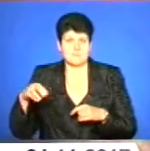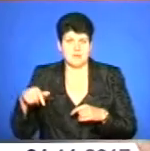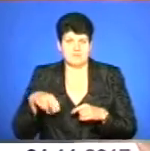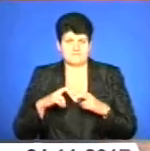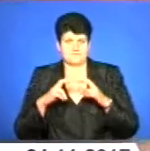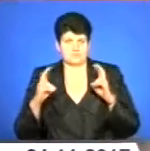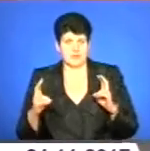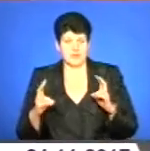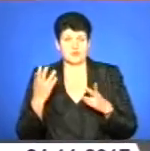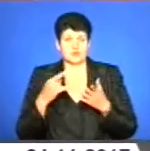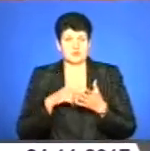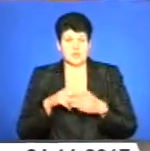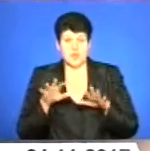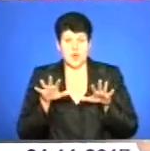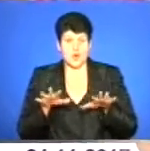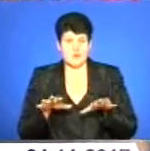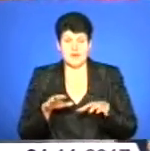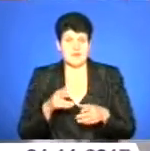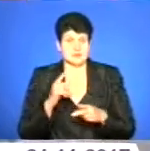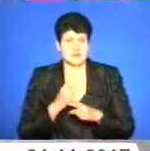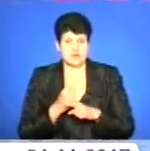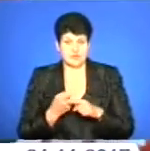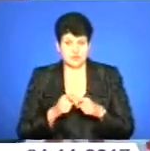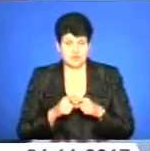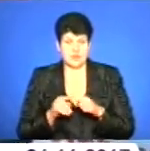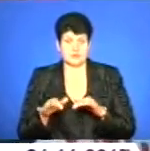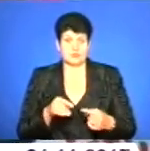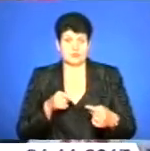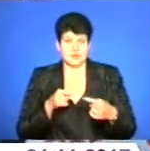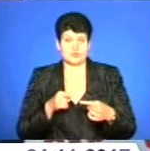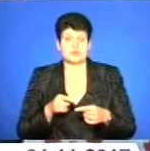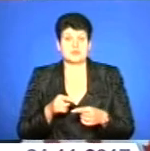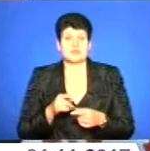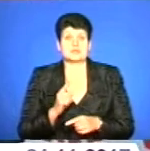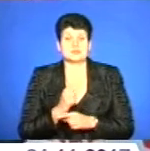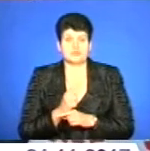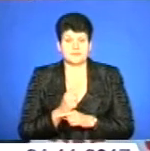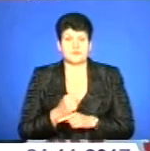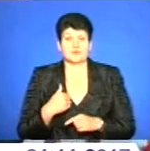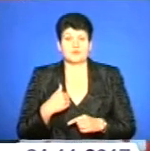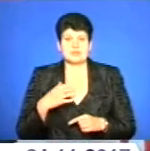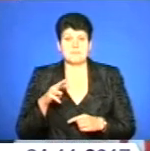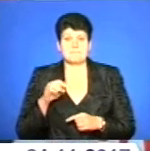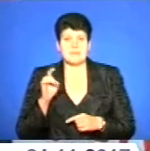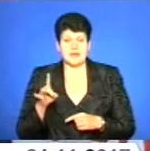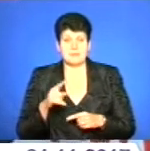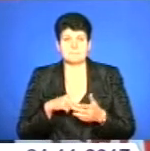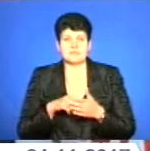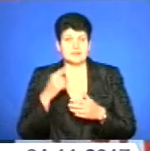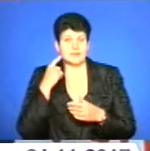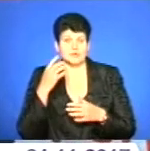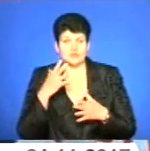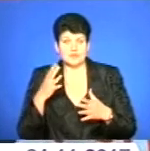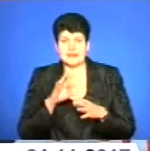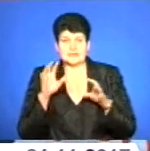заборонить будівництво, акцію протесту продовжать. Нас мер міста не чує, незаконно проводять будівництво на